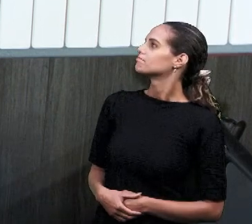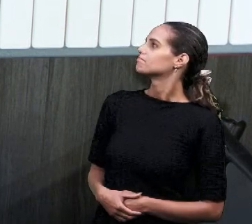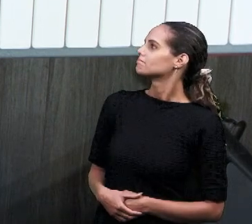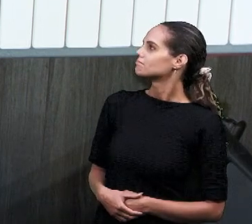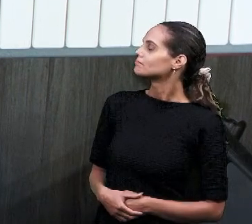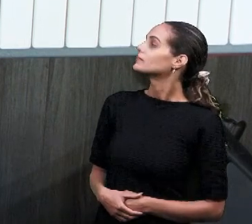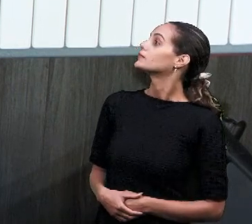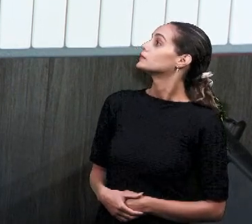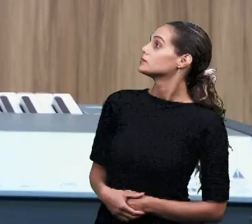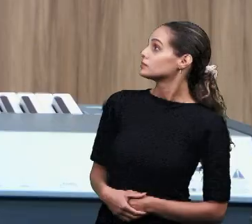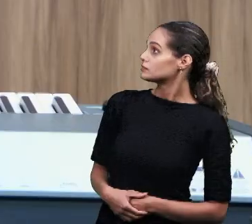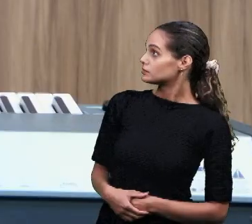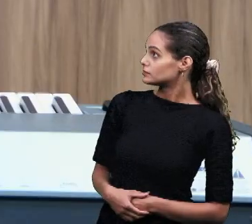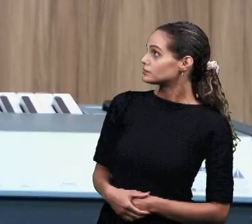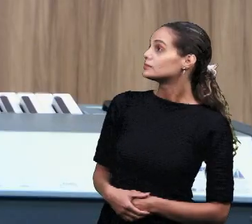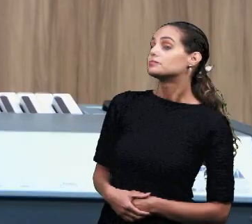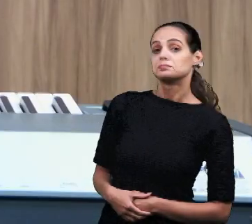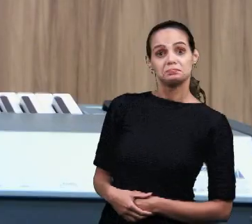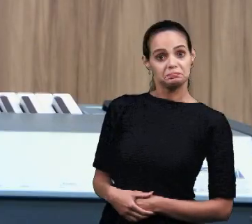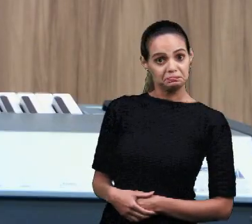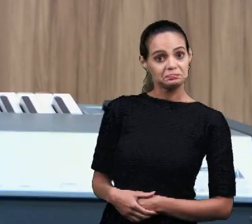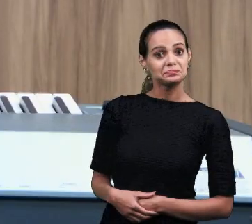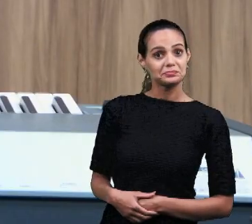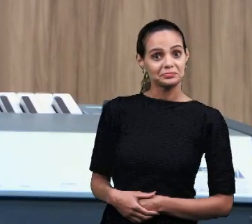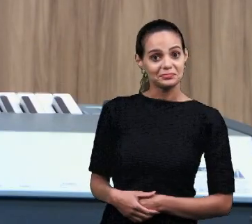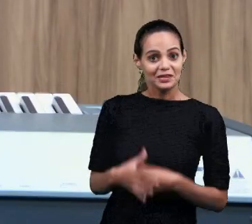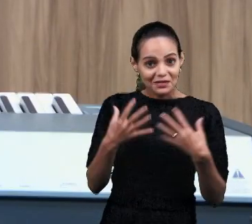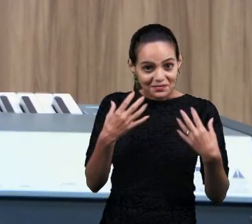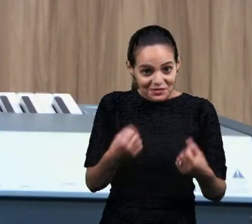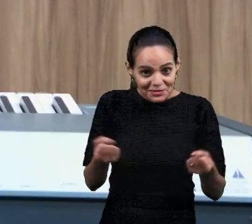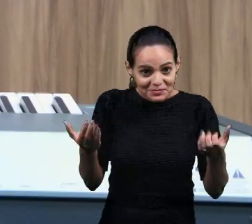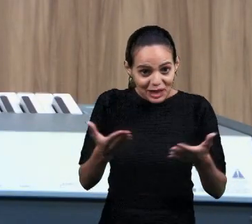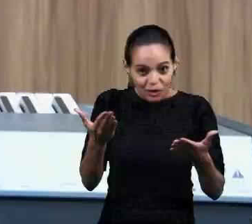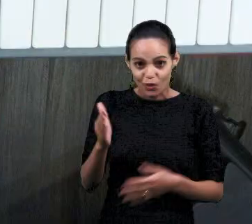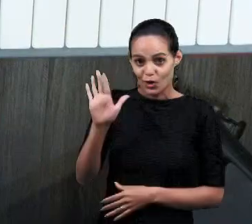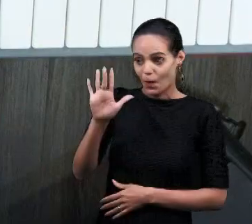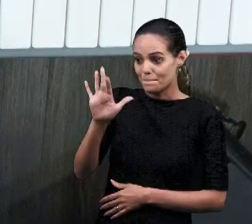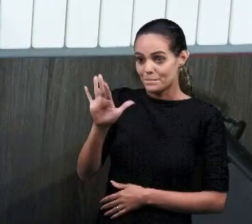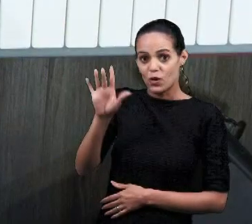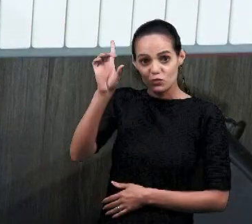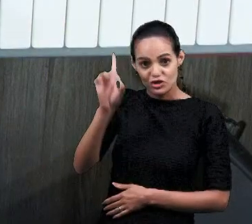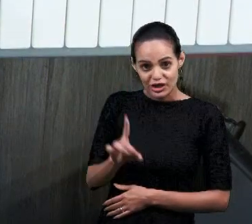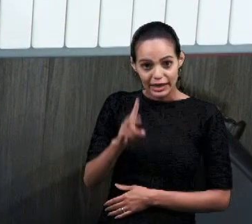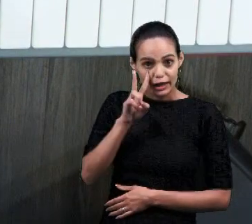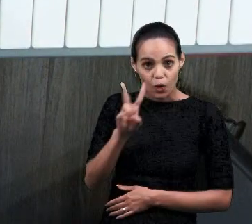3, 4. Nous allons maintenant placer la main droite.